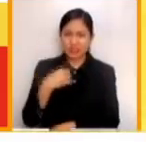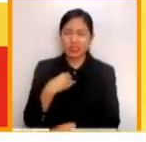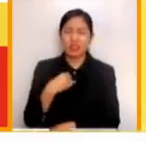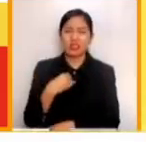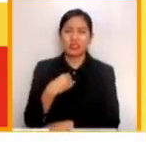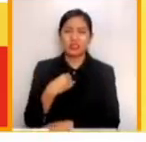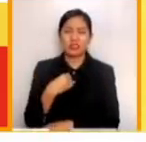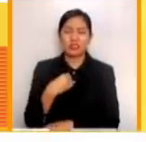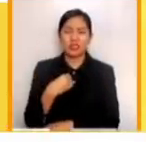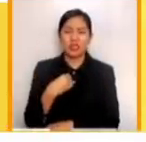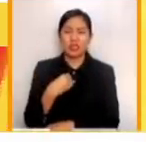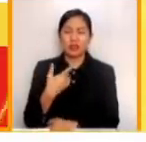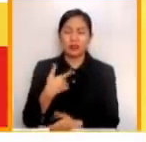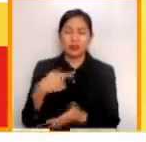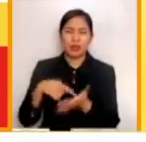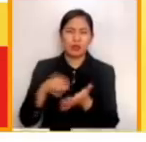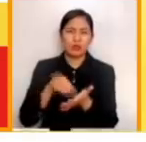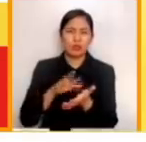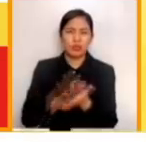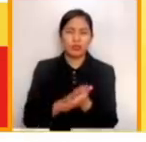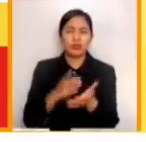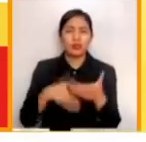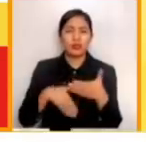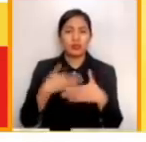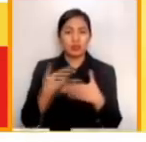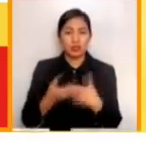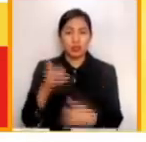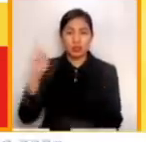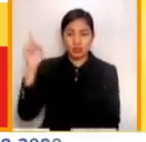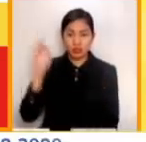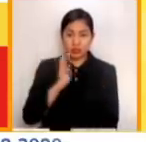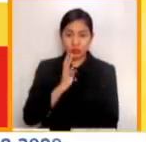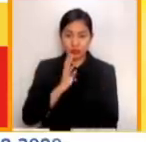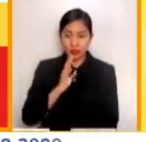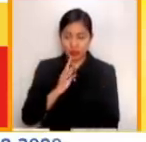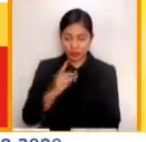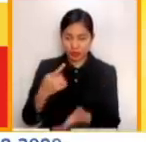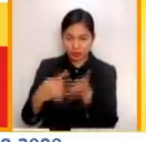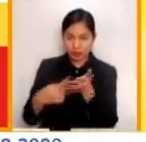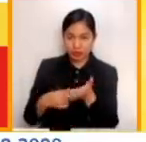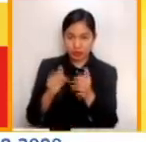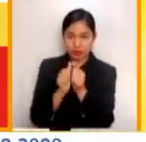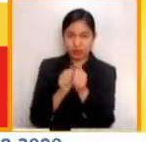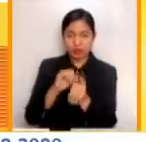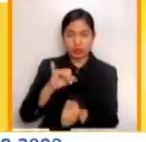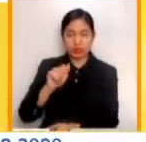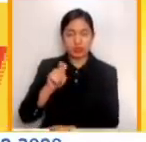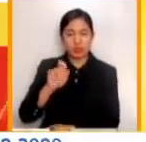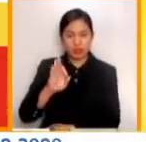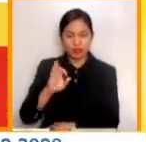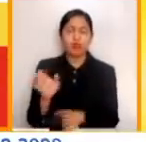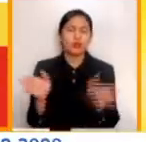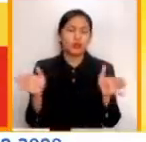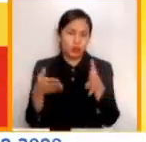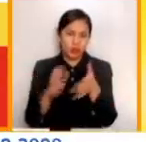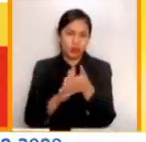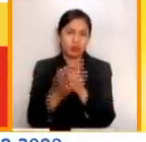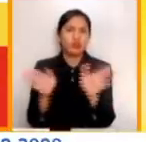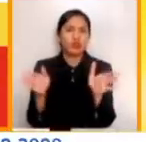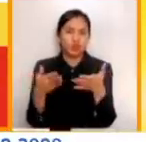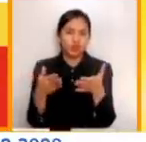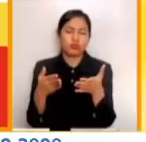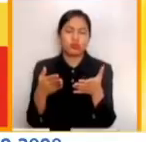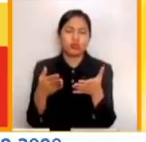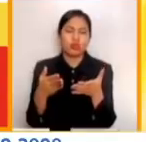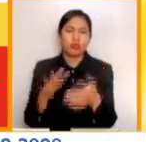sa IATF, in fact po, pinapinalize lang po namin to. Magiging 5 to 7 days na lang po yung